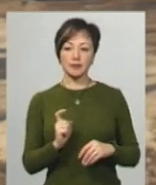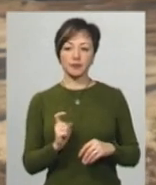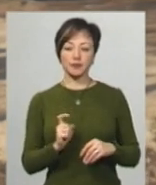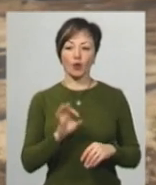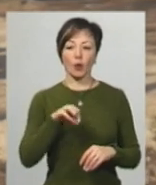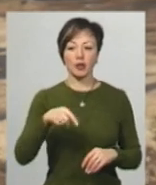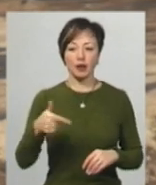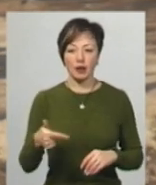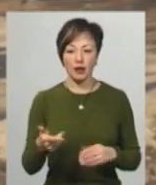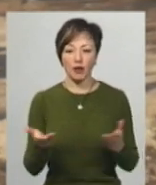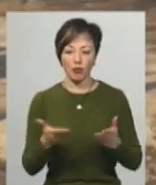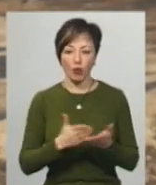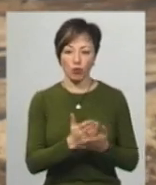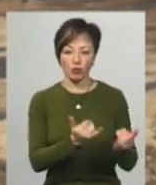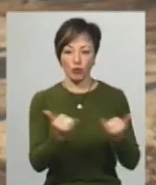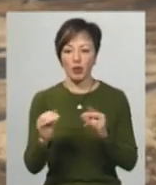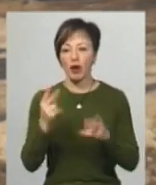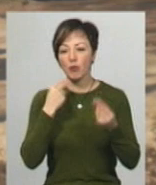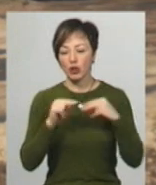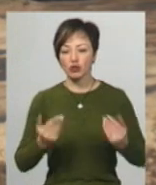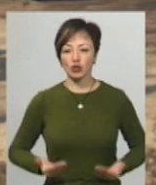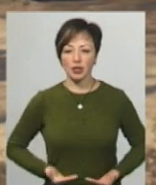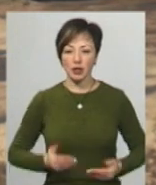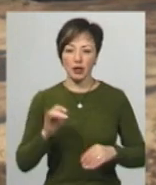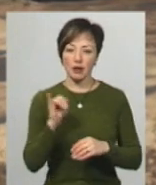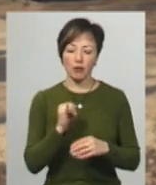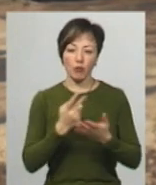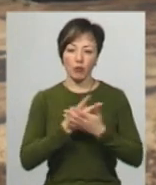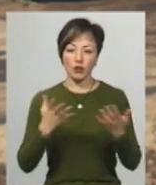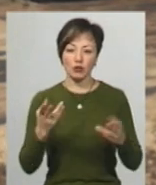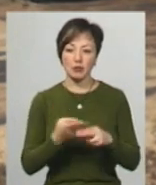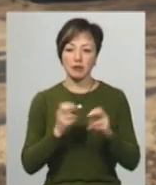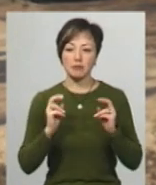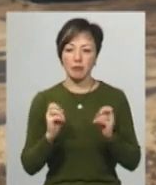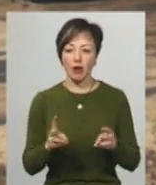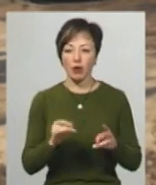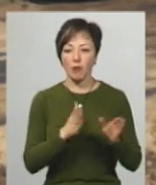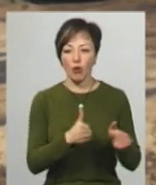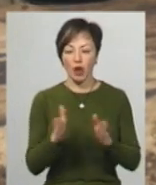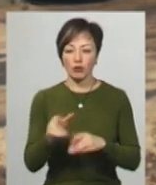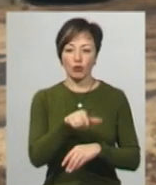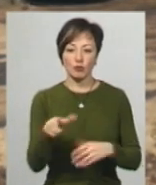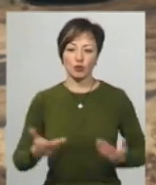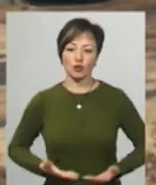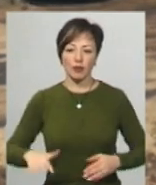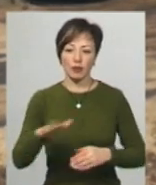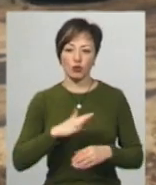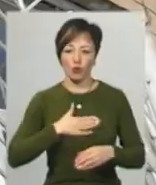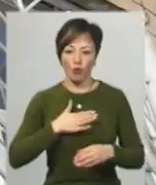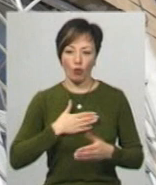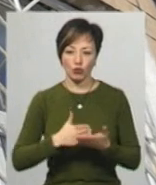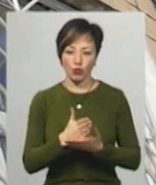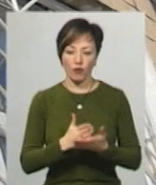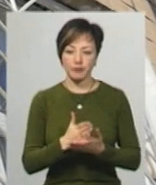пільно з ОТГ, яку ми обслуговуємо, як покращити життя та публічну безпеку та правопорядок громадянам, які проживають на території мого